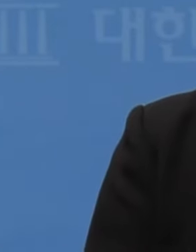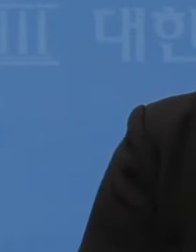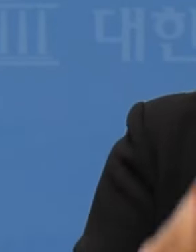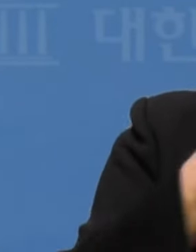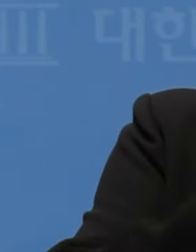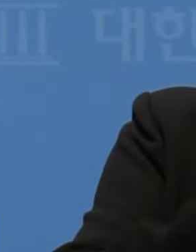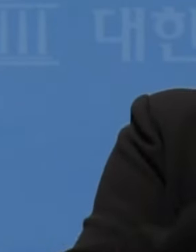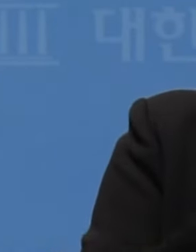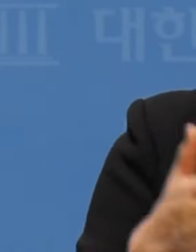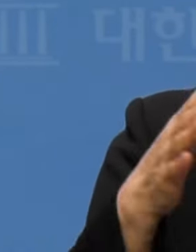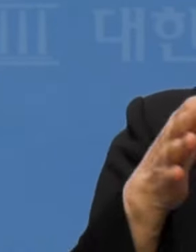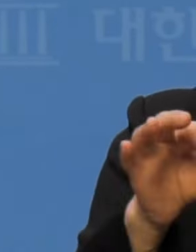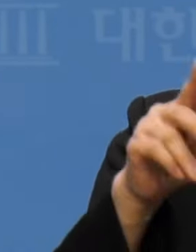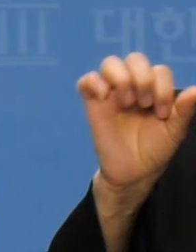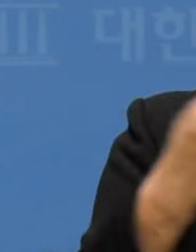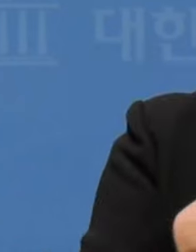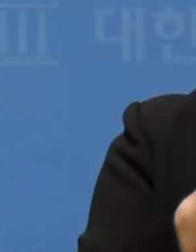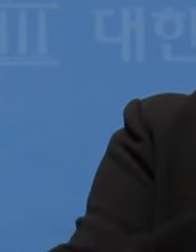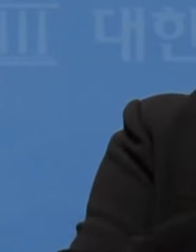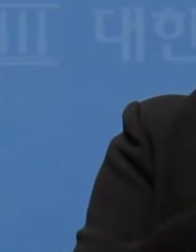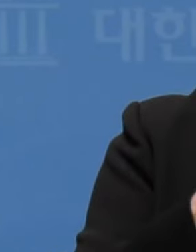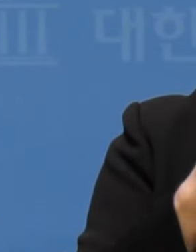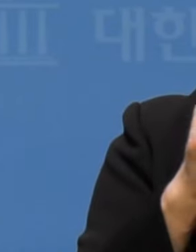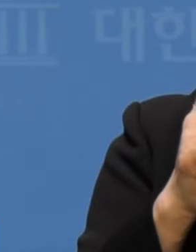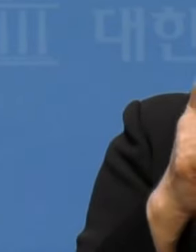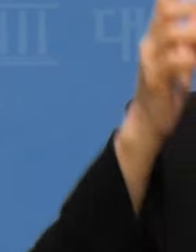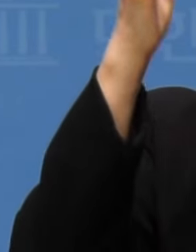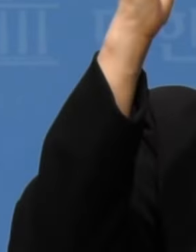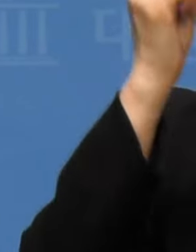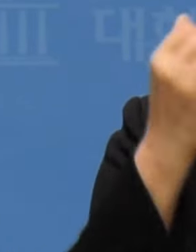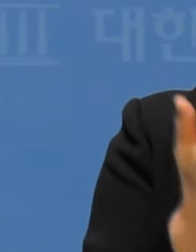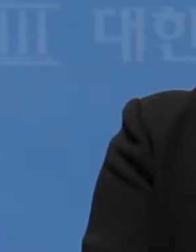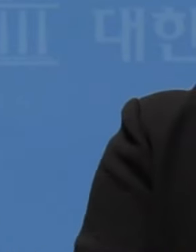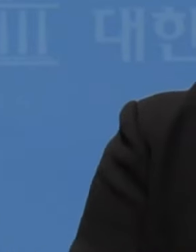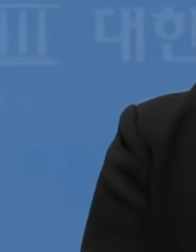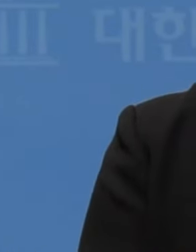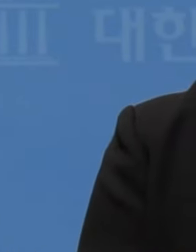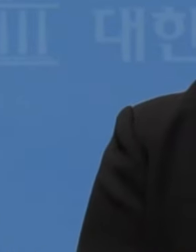저 김정현의 이름 석자를 가슴 깊은 곳에 새겨주십시오.